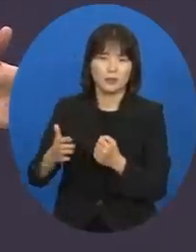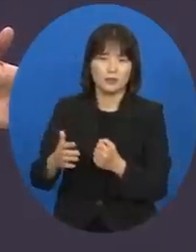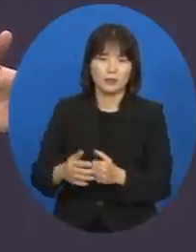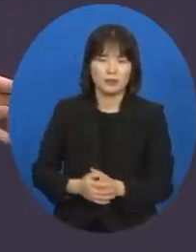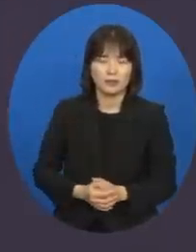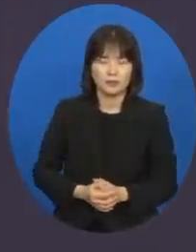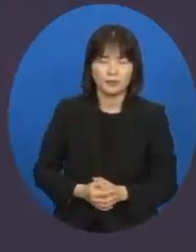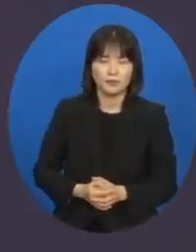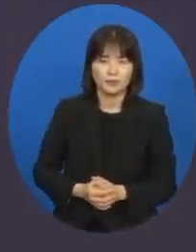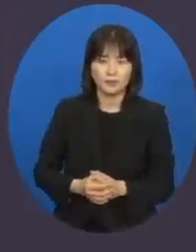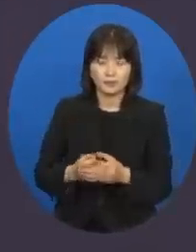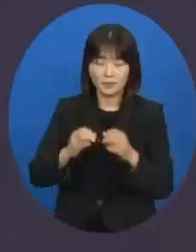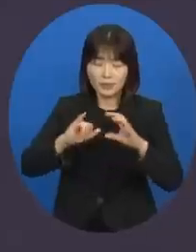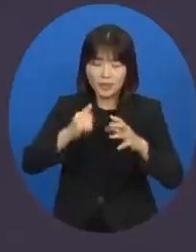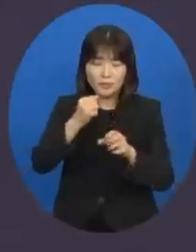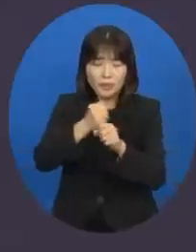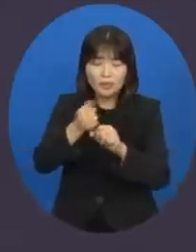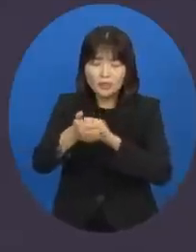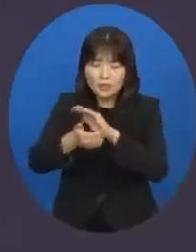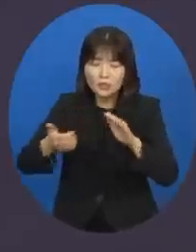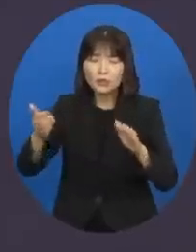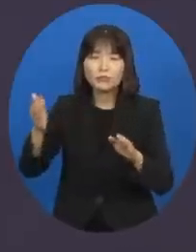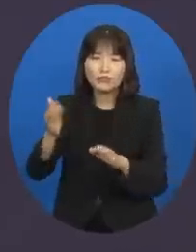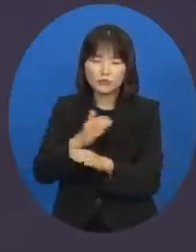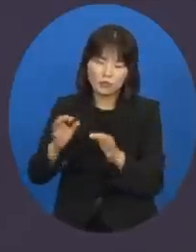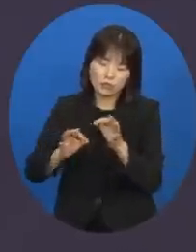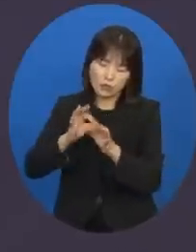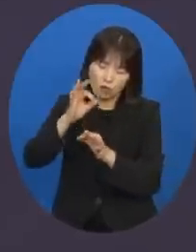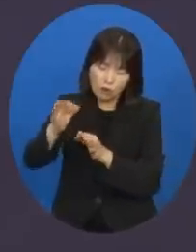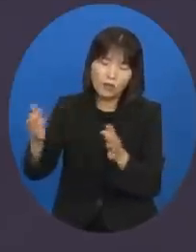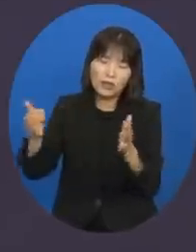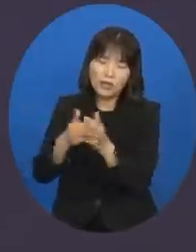이전부터 영원까지 함께 하실 것이기 때문에.